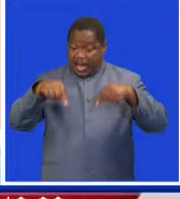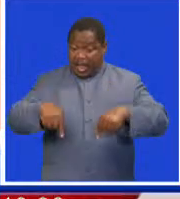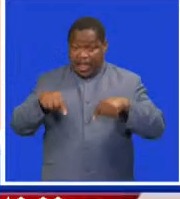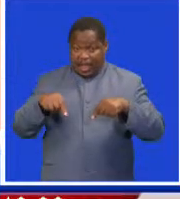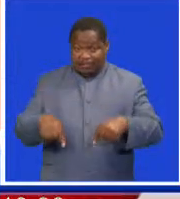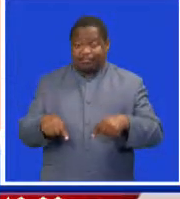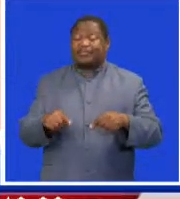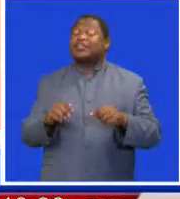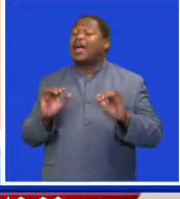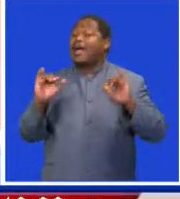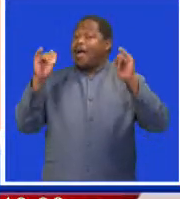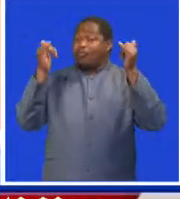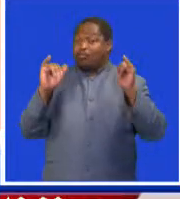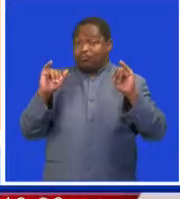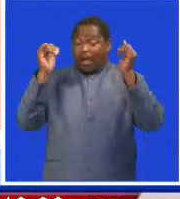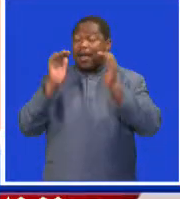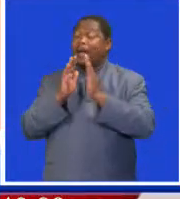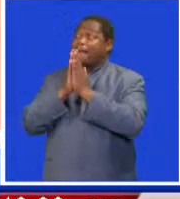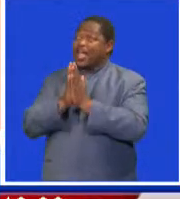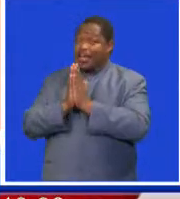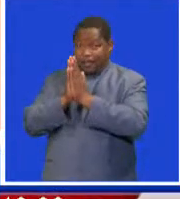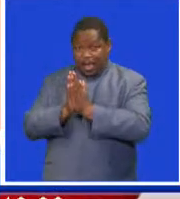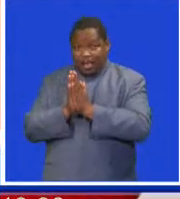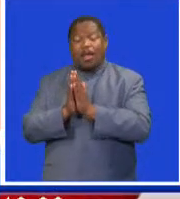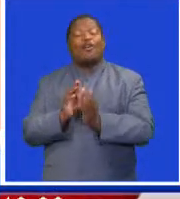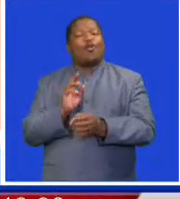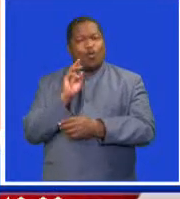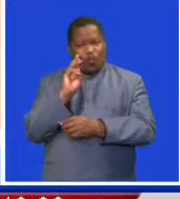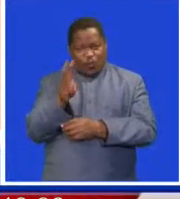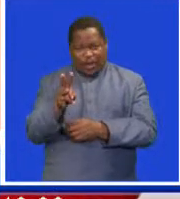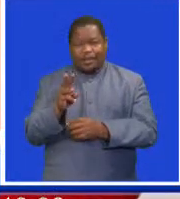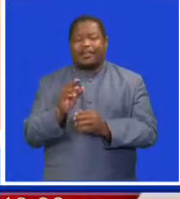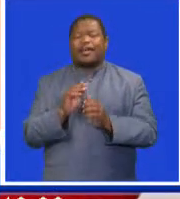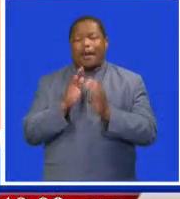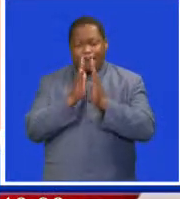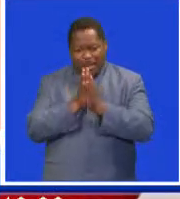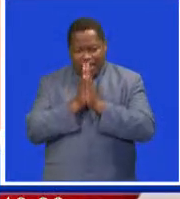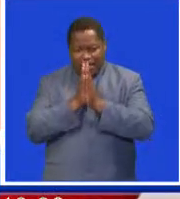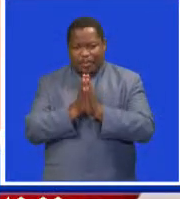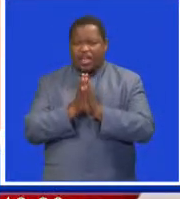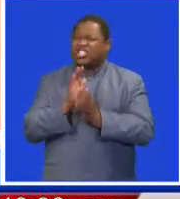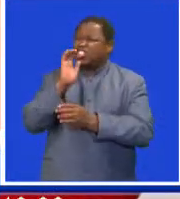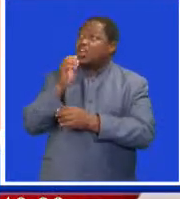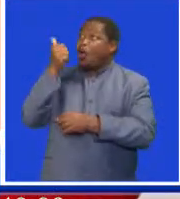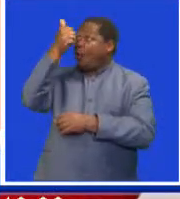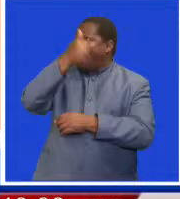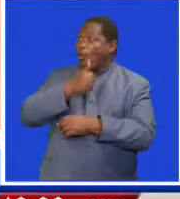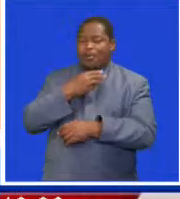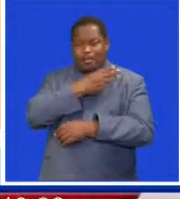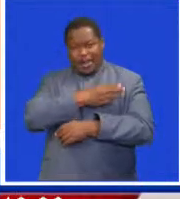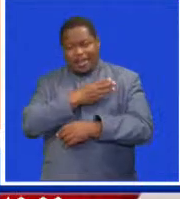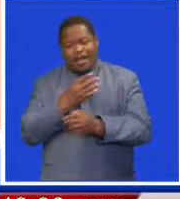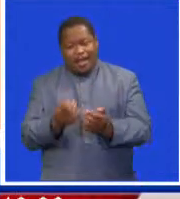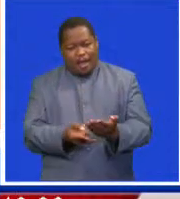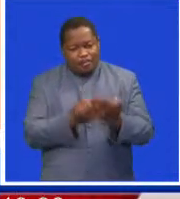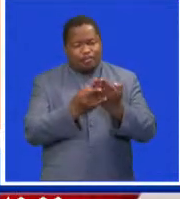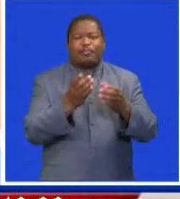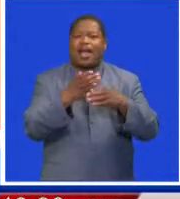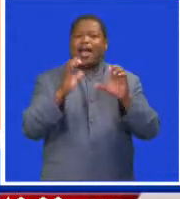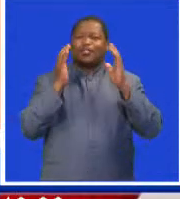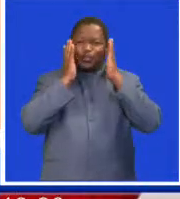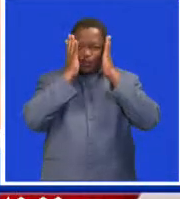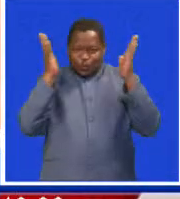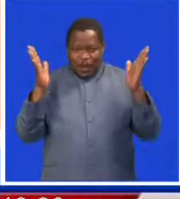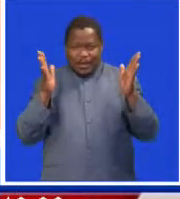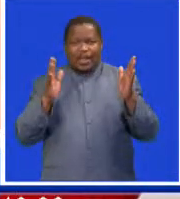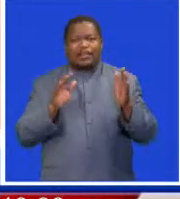lokho. Kungako nje sikhuluma inkulumo lethi Nkosi philisa live lethu. Ngobe siyathi kokuthi inkhosi live